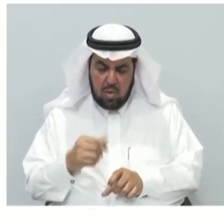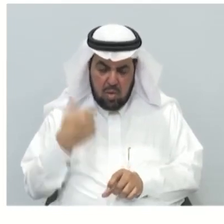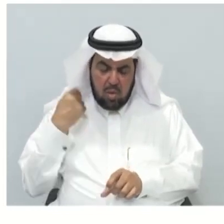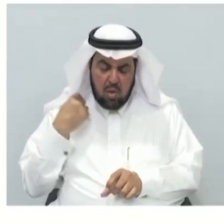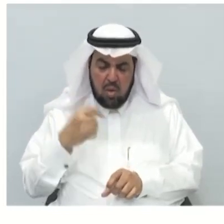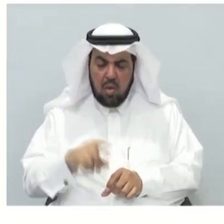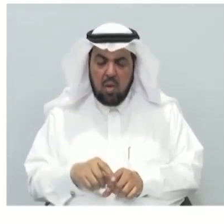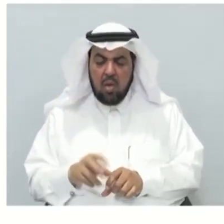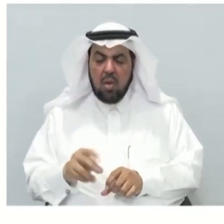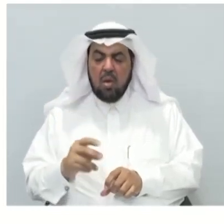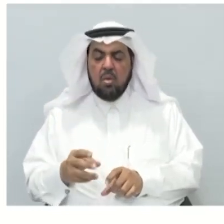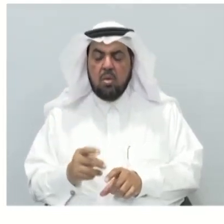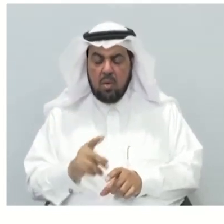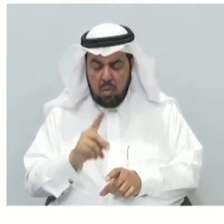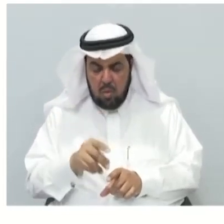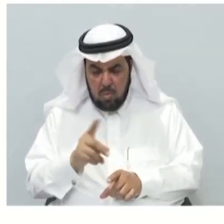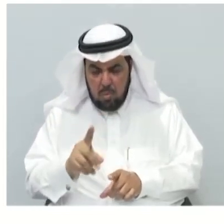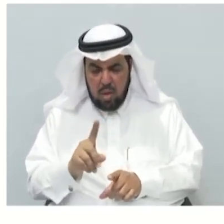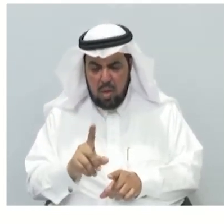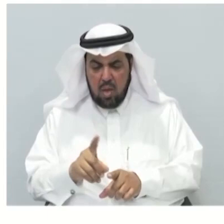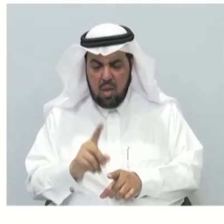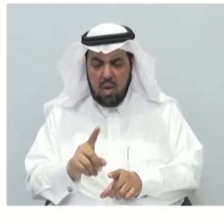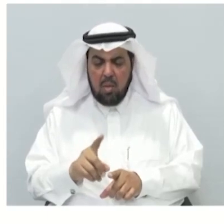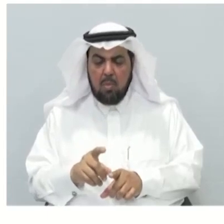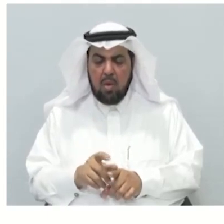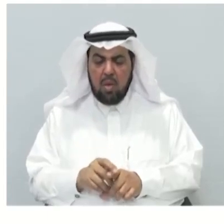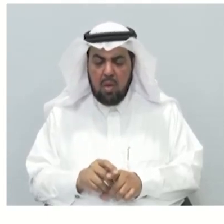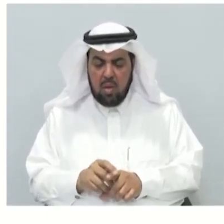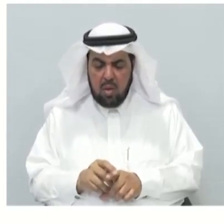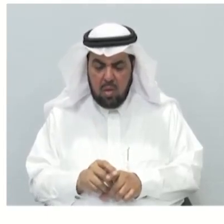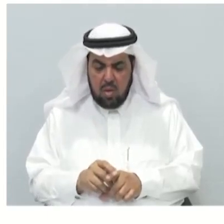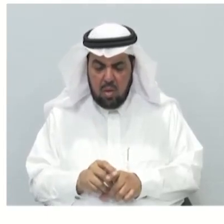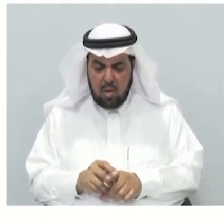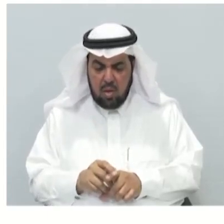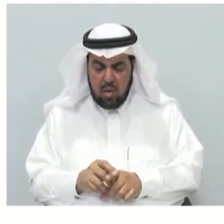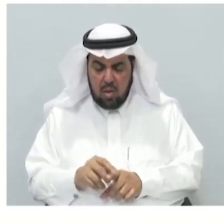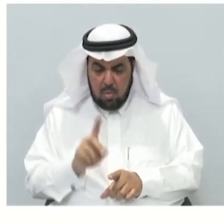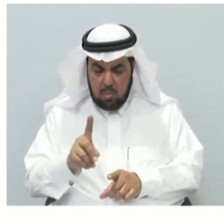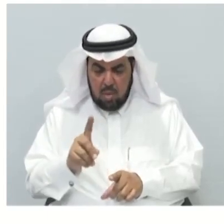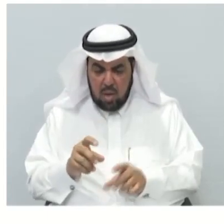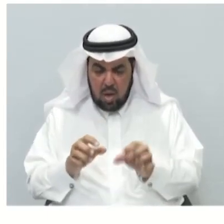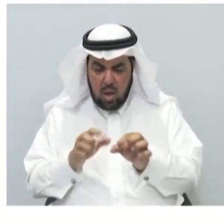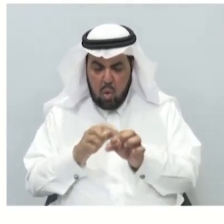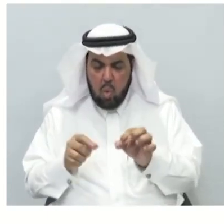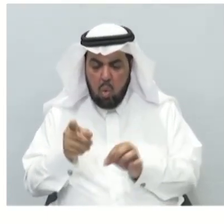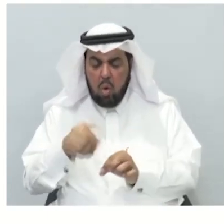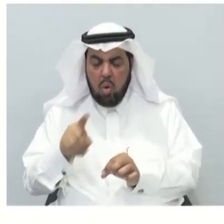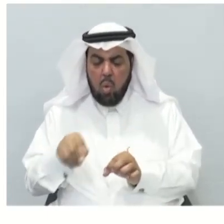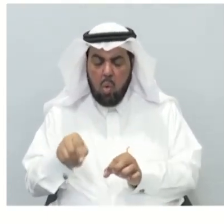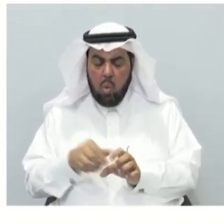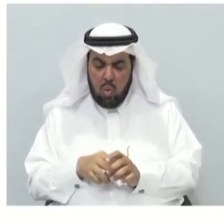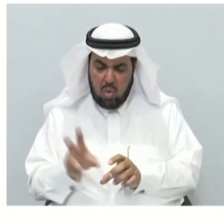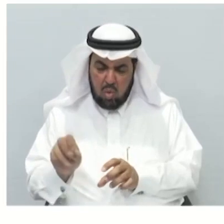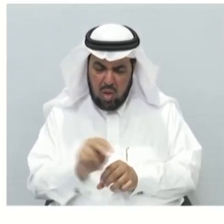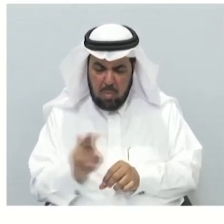او ار اس وبي اس كيو هنا لاحظ معي هنا بي اس كيو هذه الزاويه